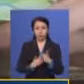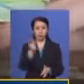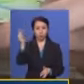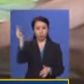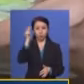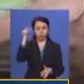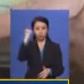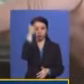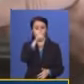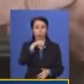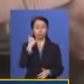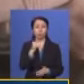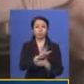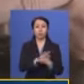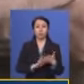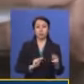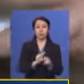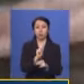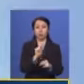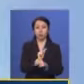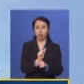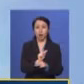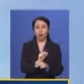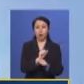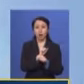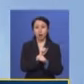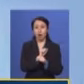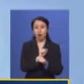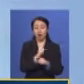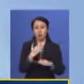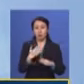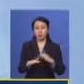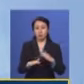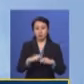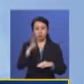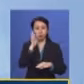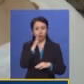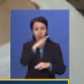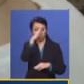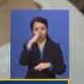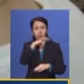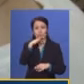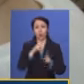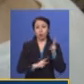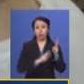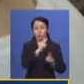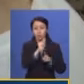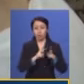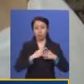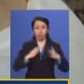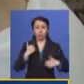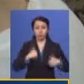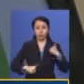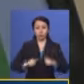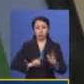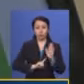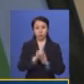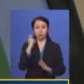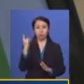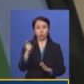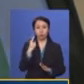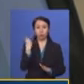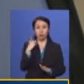новому учебному году. Процесс обучения нередко прерывается, а от родителей поступает много жалоб. Увеличена нагрузка на учителей начальных